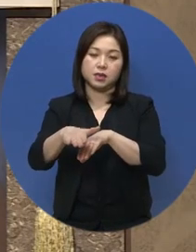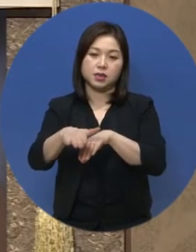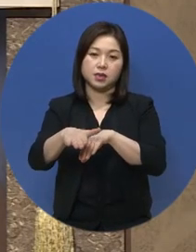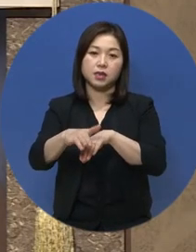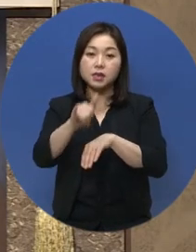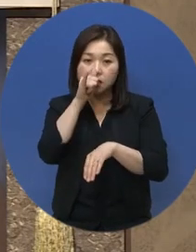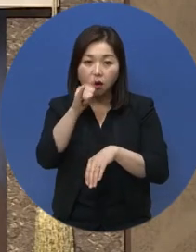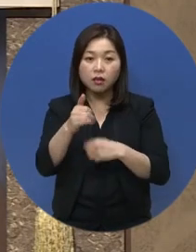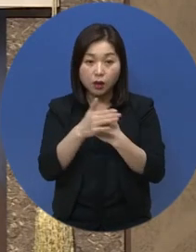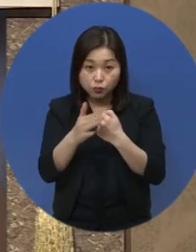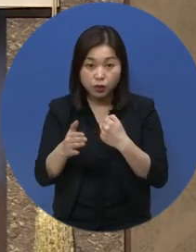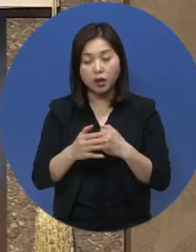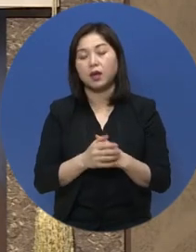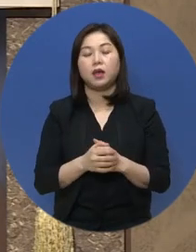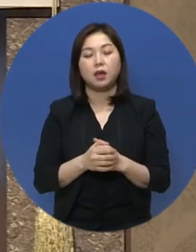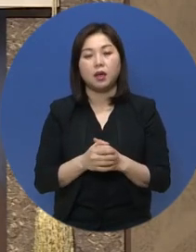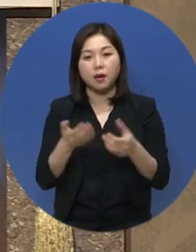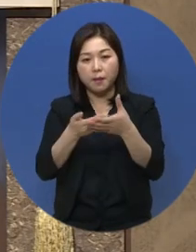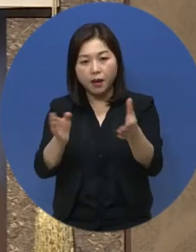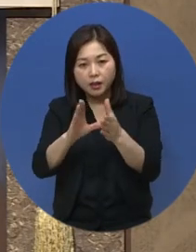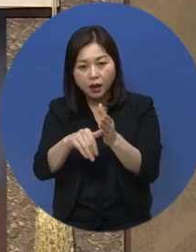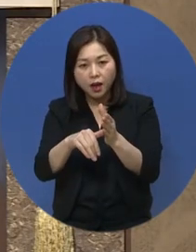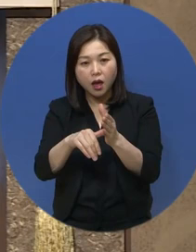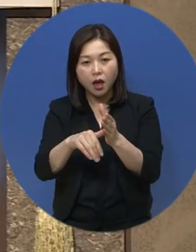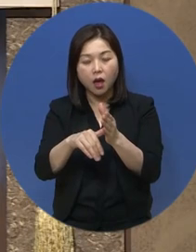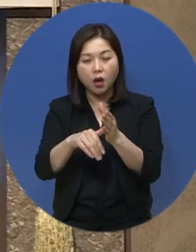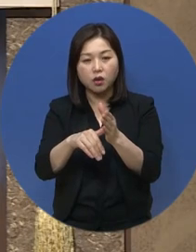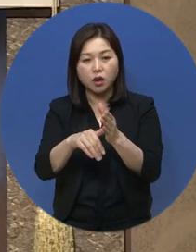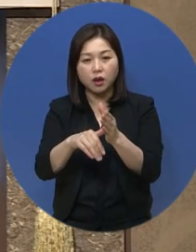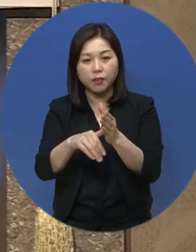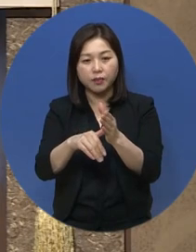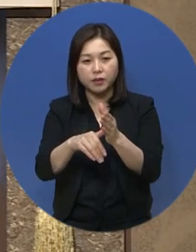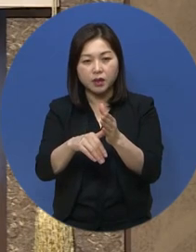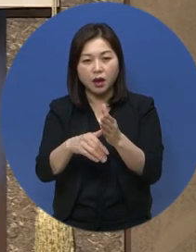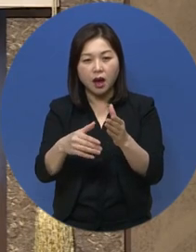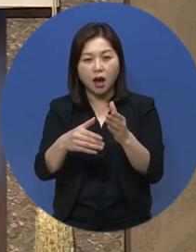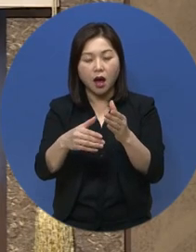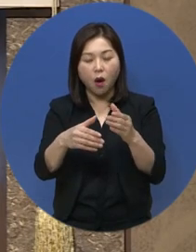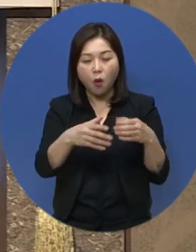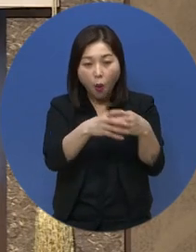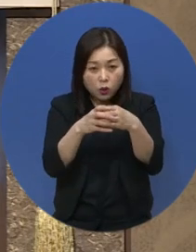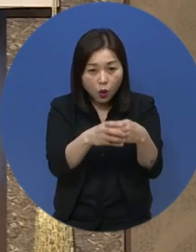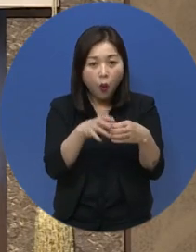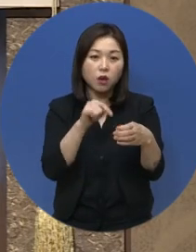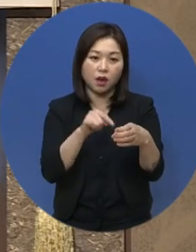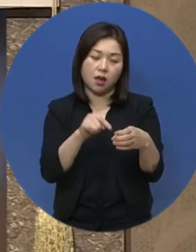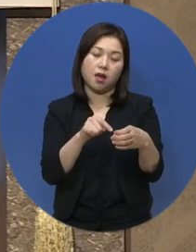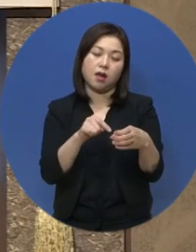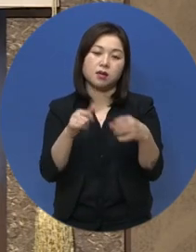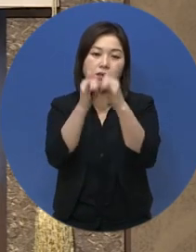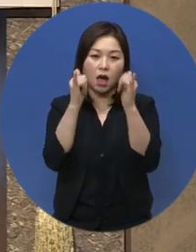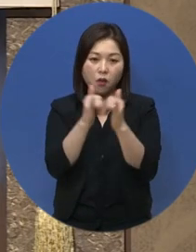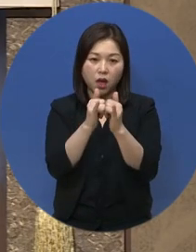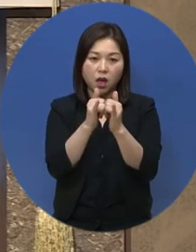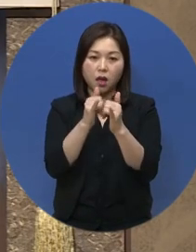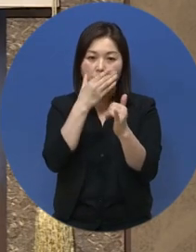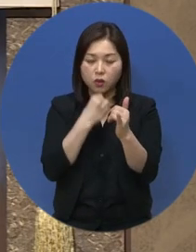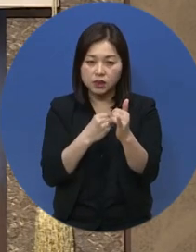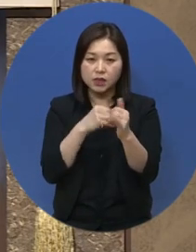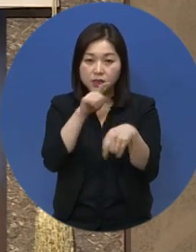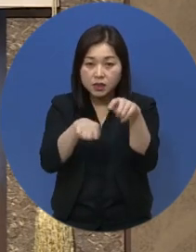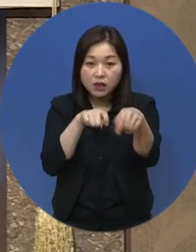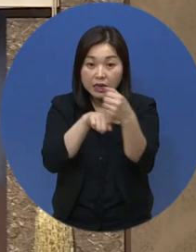좀 공동체적인 의미를 저희가 조금 전에 말씀드린 것처럼 네. 공동체적 사회복지 실천이라고 그랬잖아요. 예. 그런 공동체적